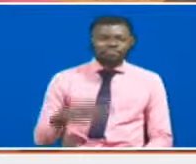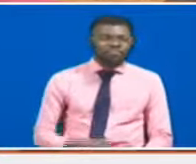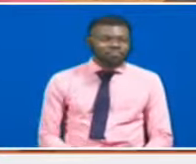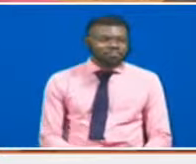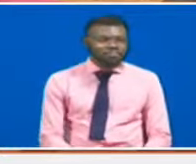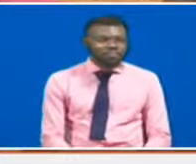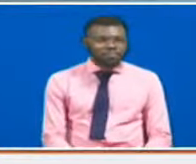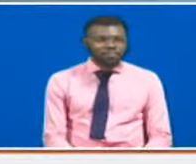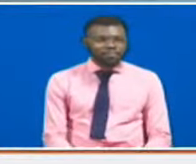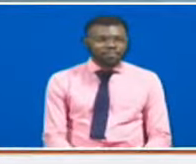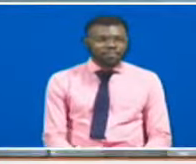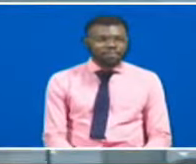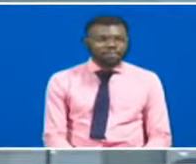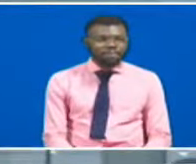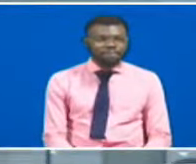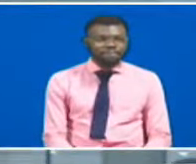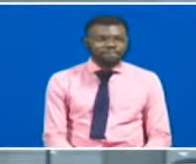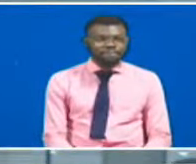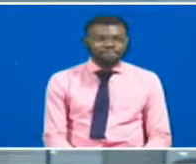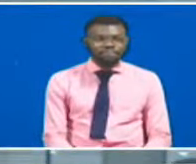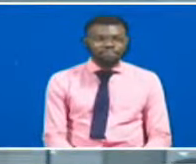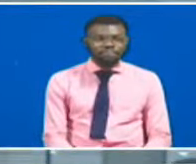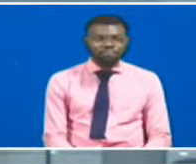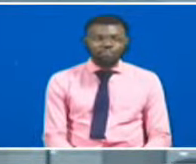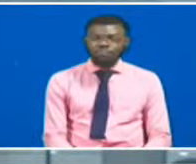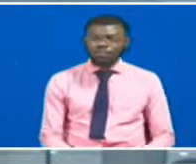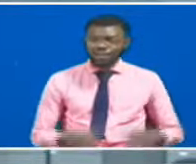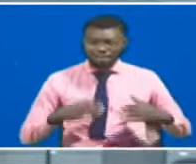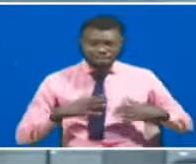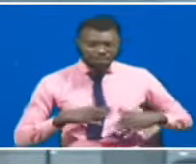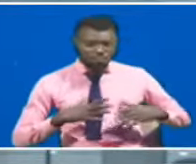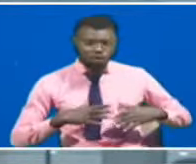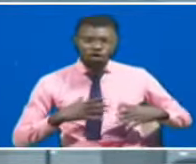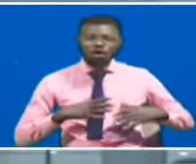Naam, na baadhi ya wafanyakazi wa umma wamemtaka rais